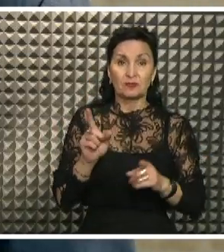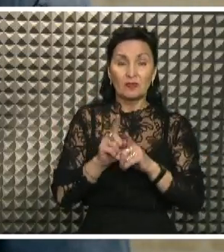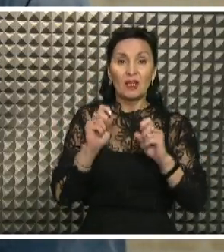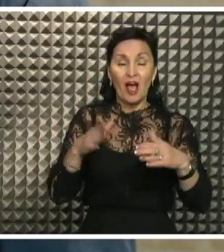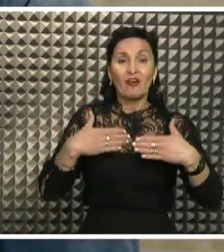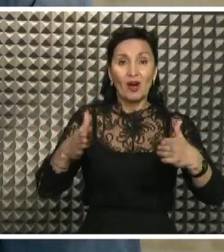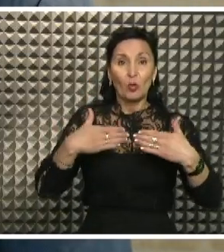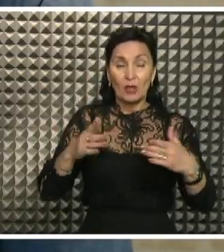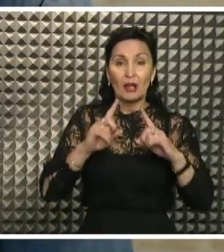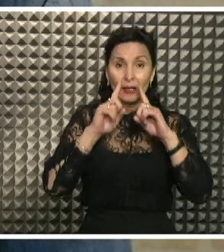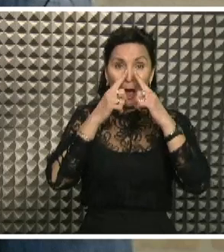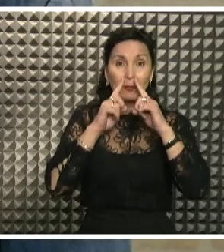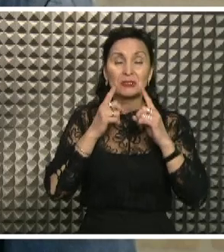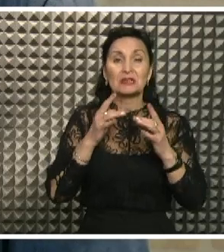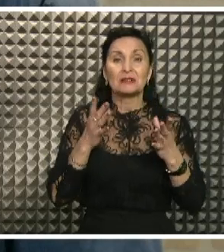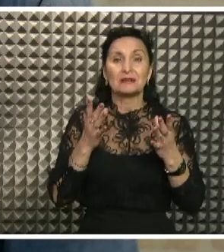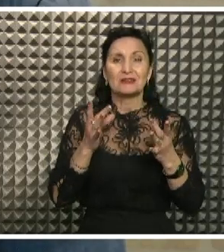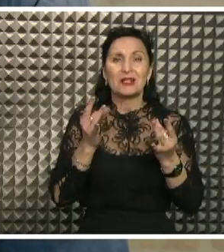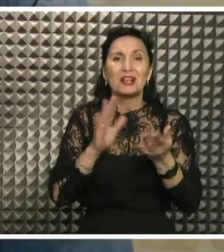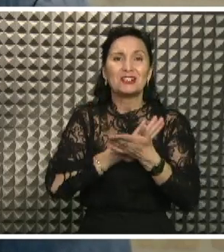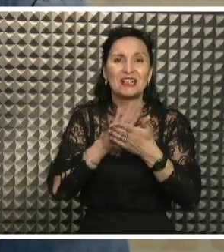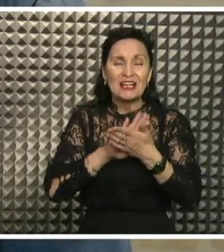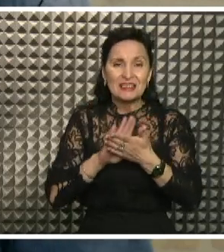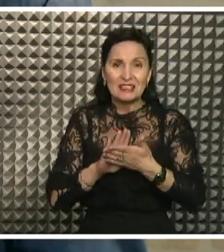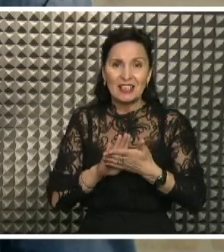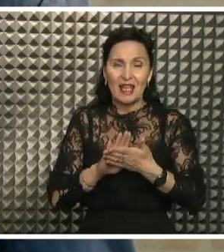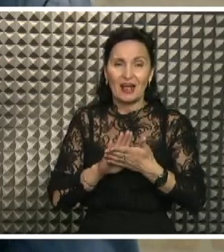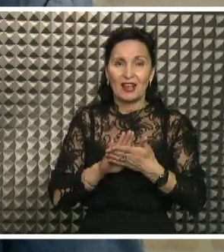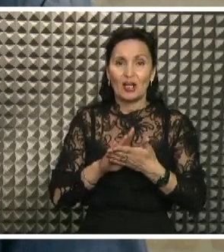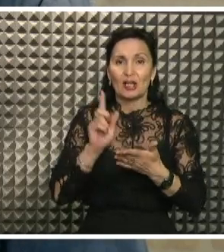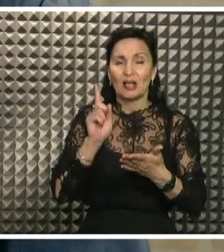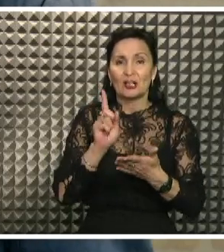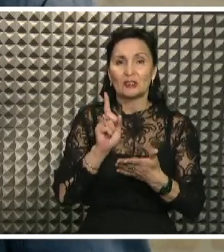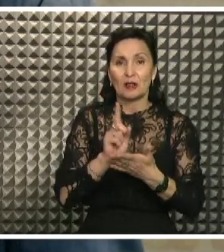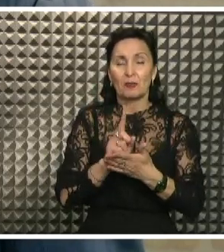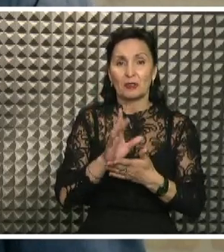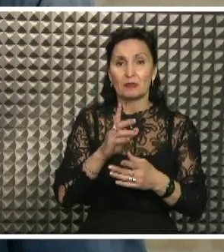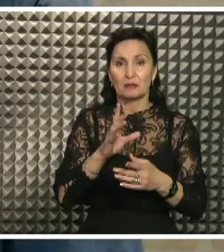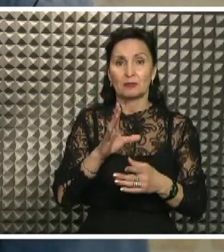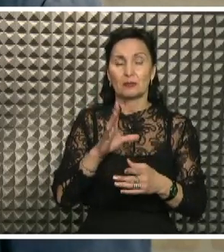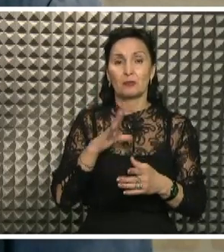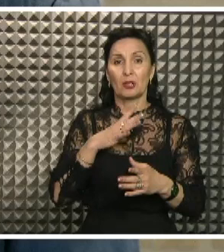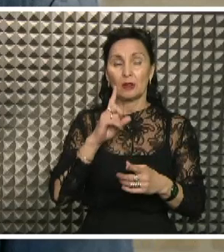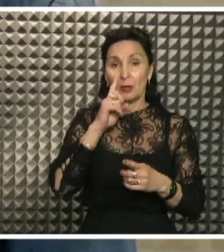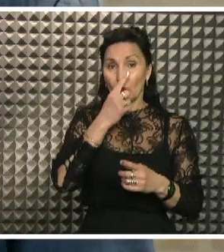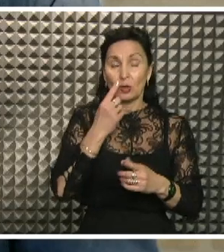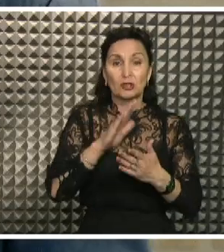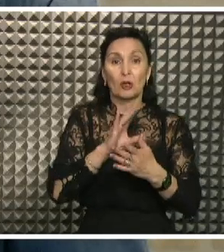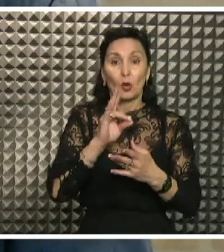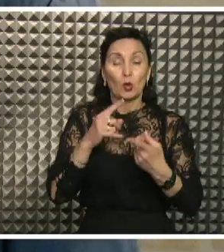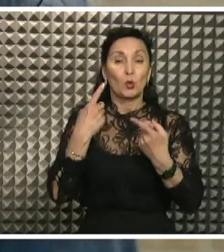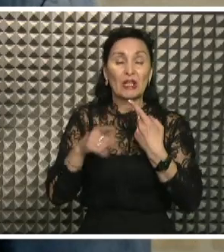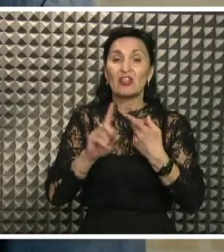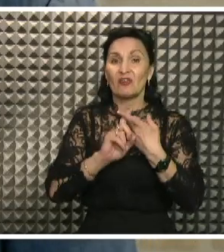есть входные ворота – это слизистая. Ну, понятно, что это может быть в данном случае риновирусный, конечно, нос, но других вирусов